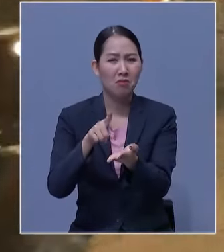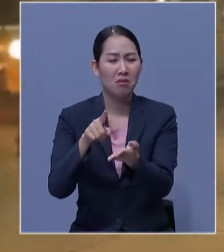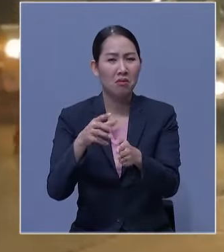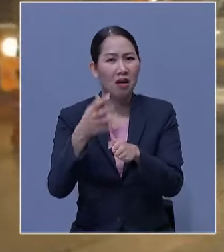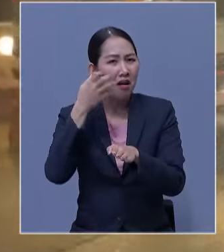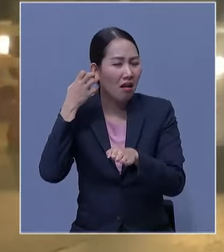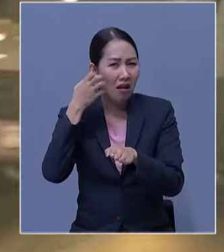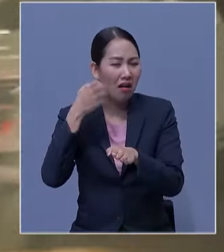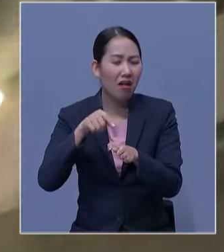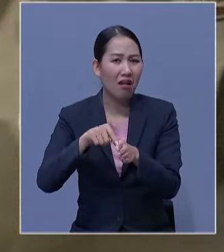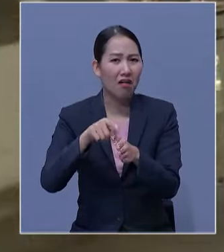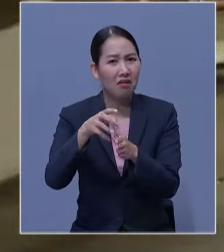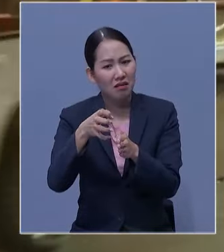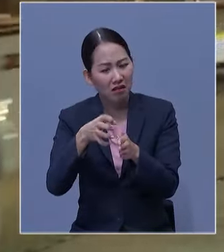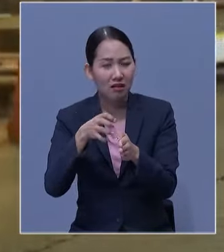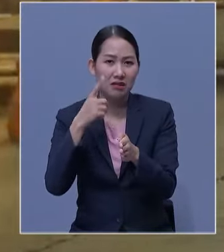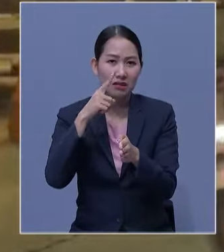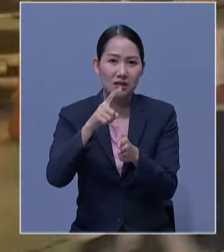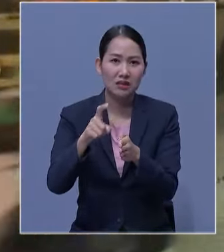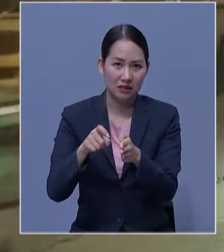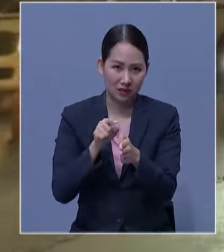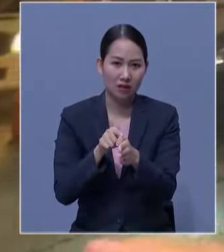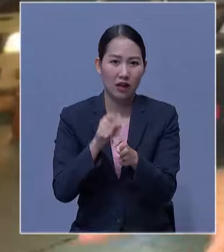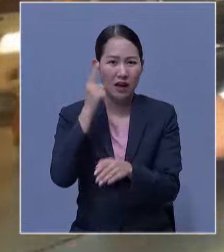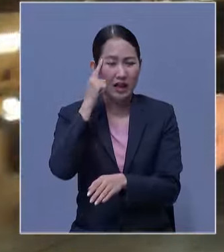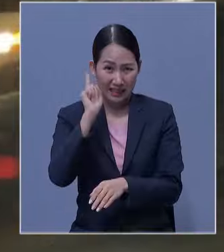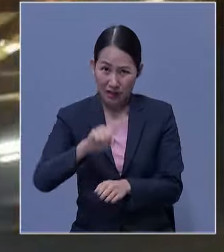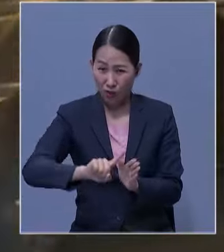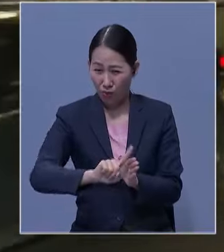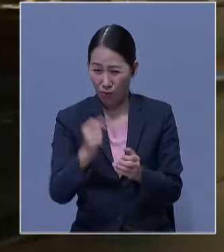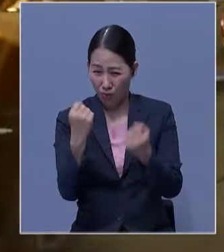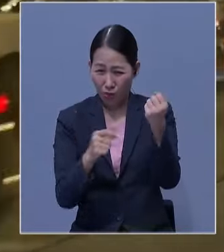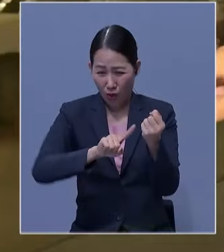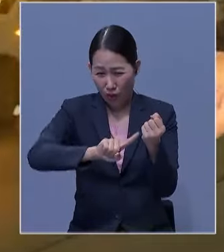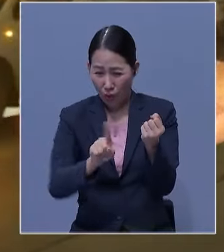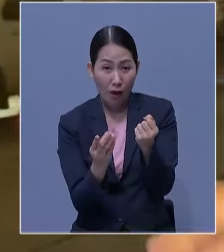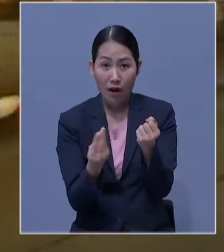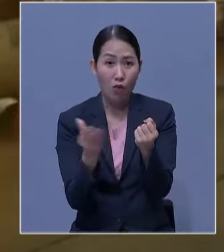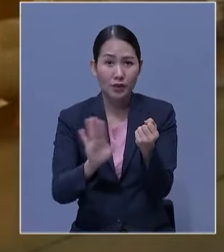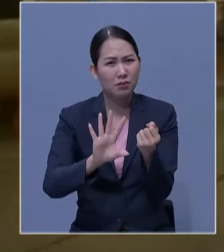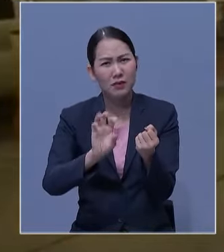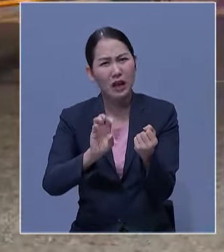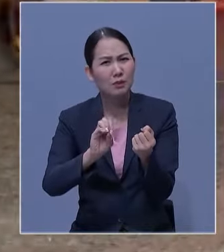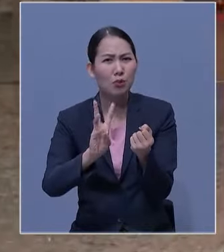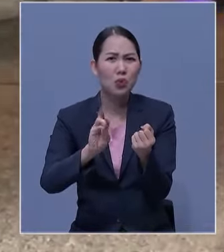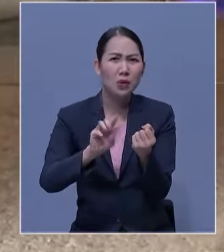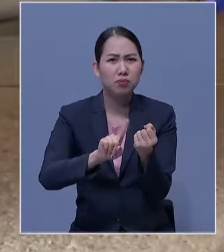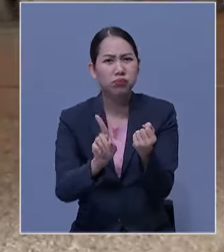and gray 10 บ ครก็ไมใชประมาณlection ครมัเยอะ